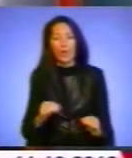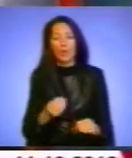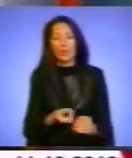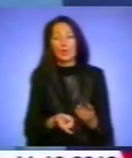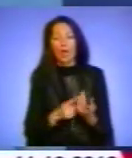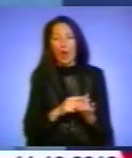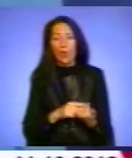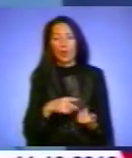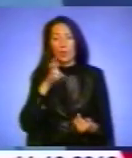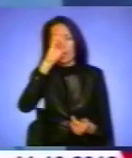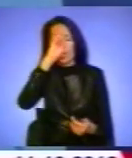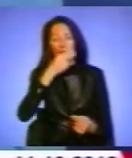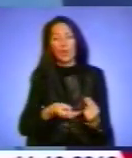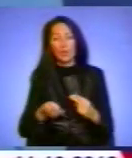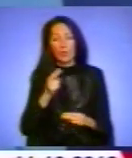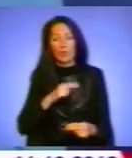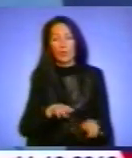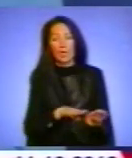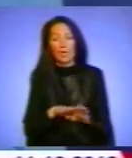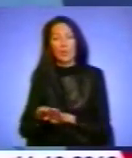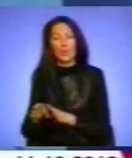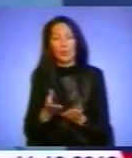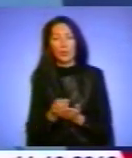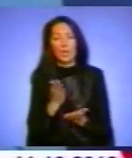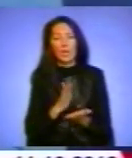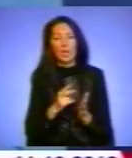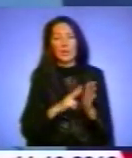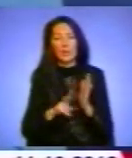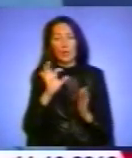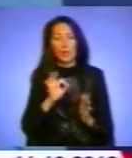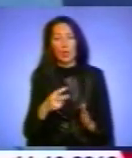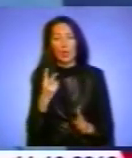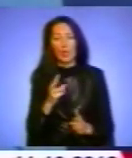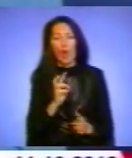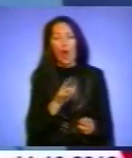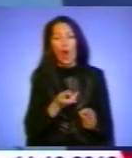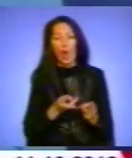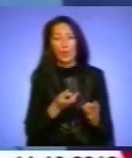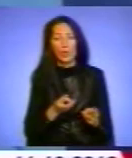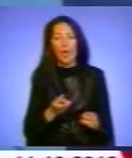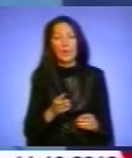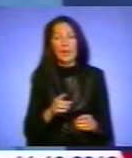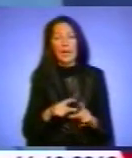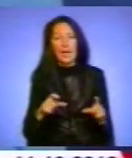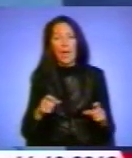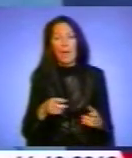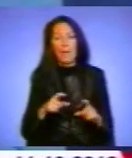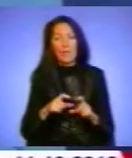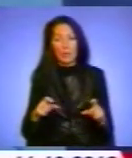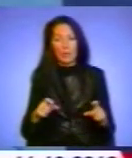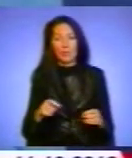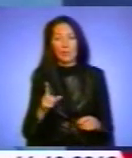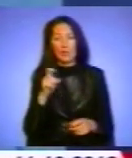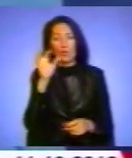субвенцій. Рівень проплати становить 70% двох комунальних підприємств. 100% всі